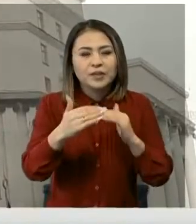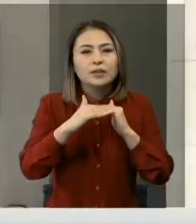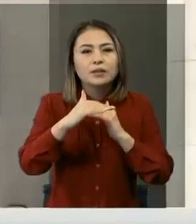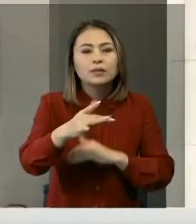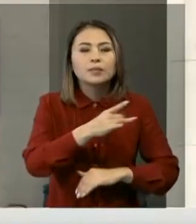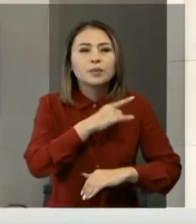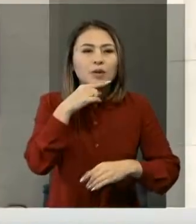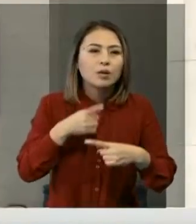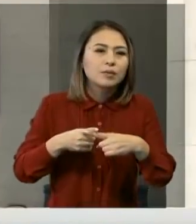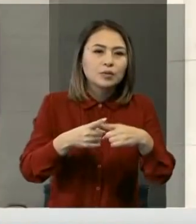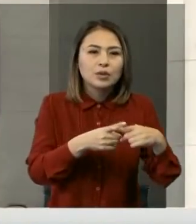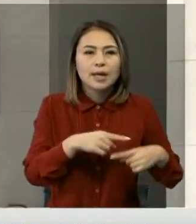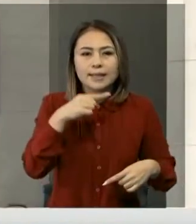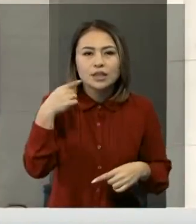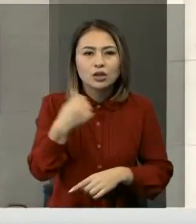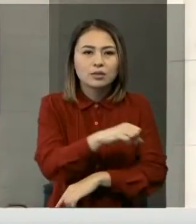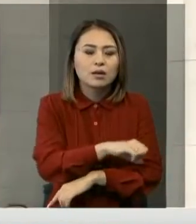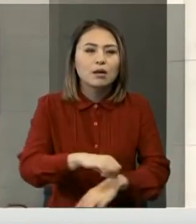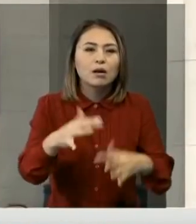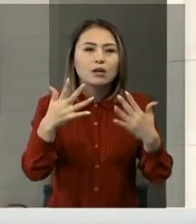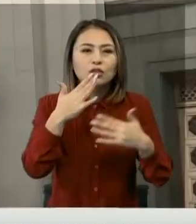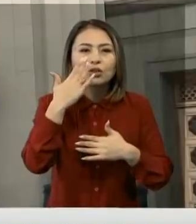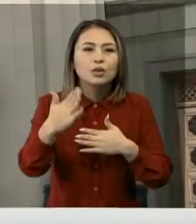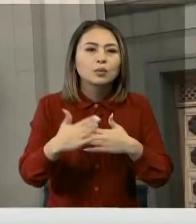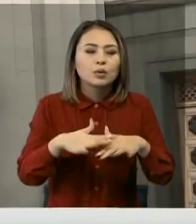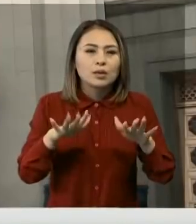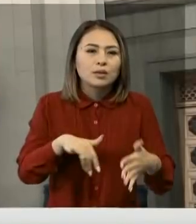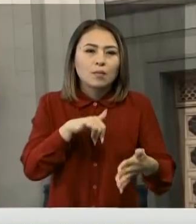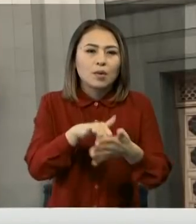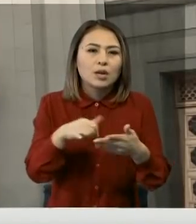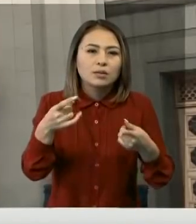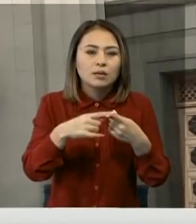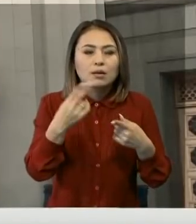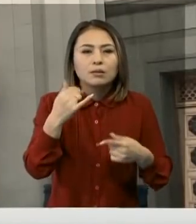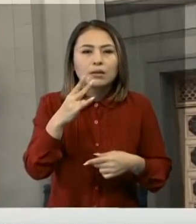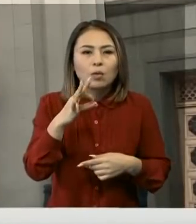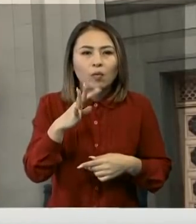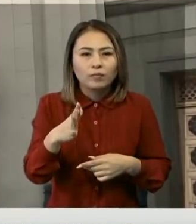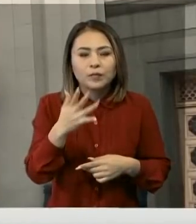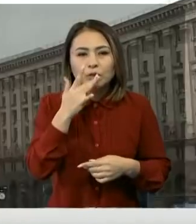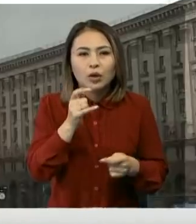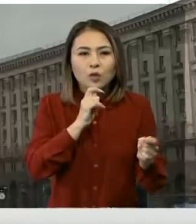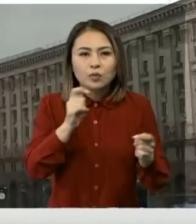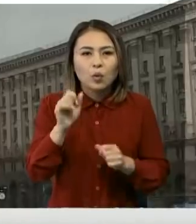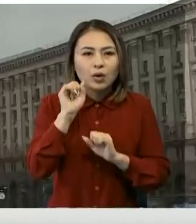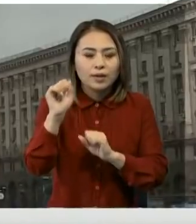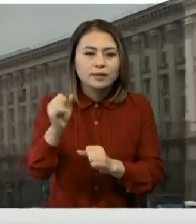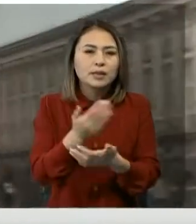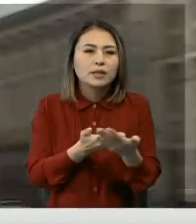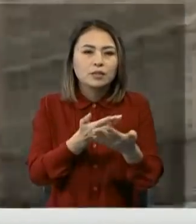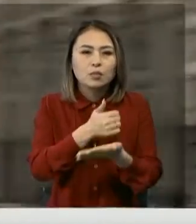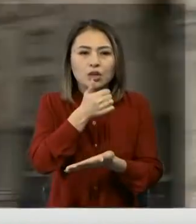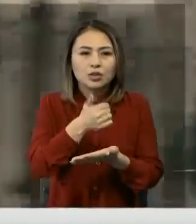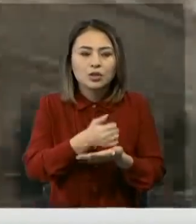жеткізді. Елмекенің Беларусь пен Ресей шекарасына қаншалықты жақын орналасқанына байланысты, деді Данилов. Ұлттық қауіпсіздік және